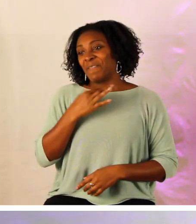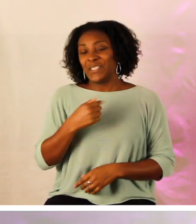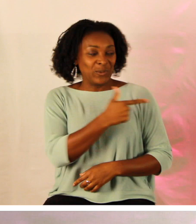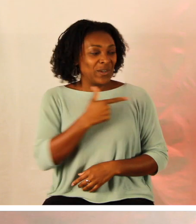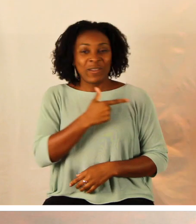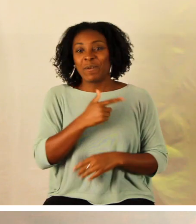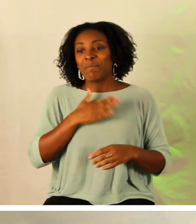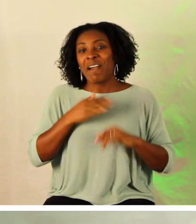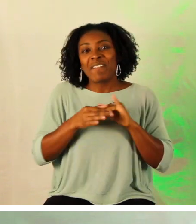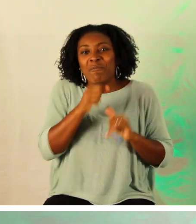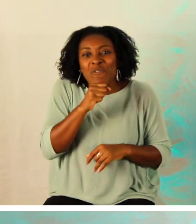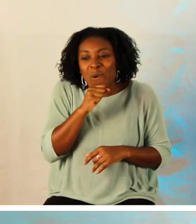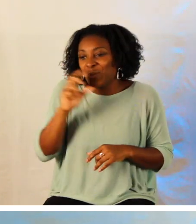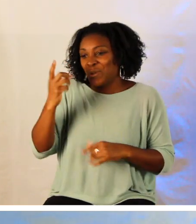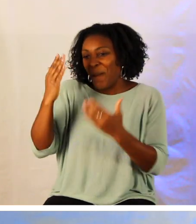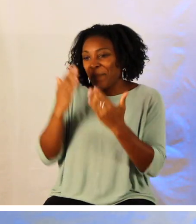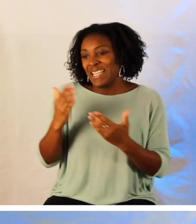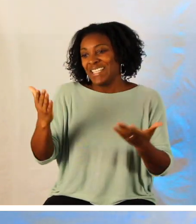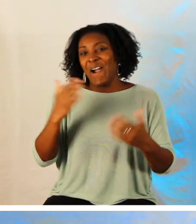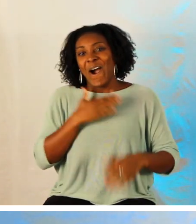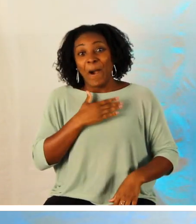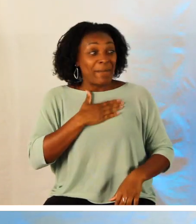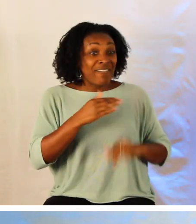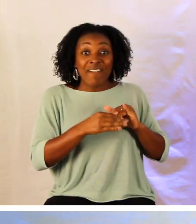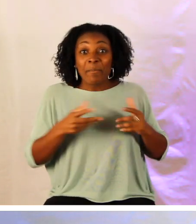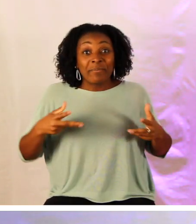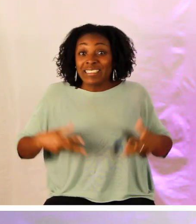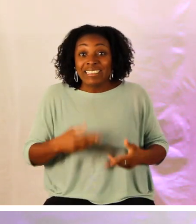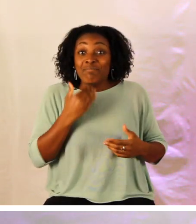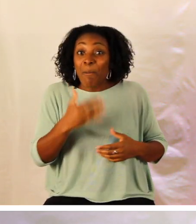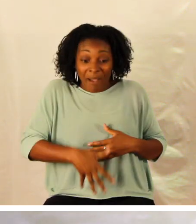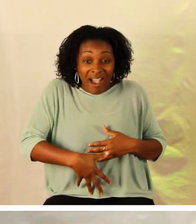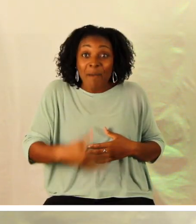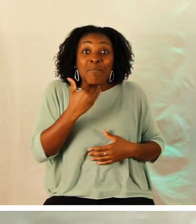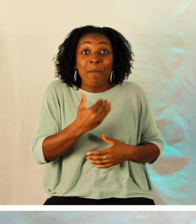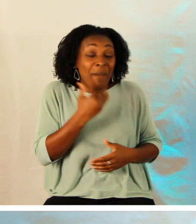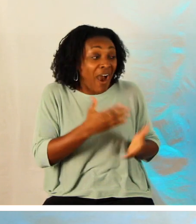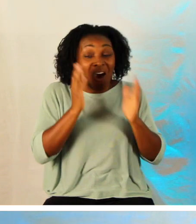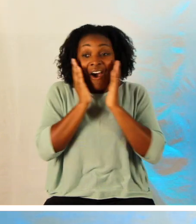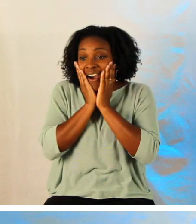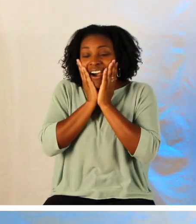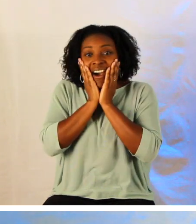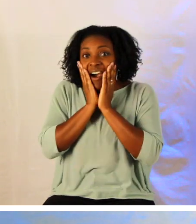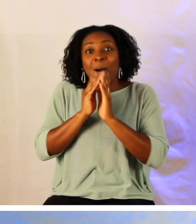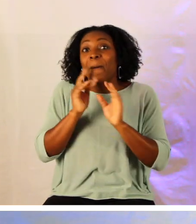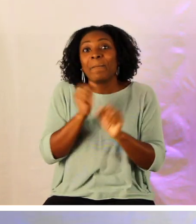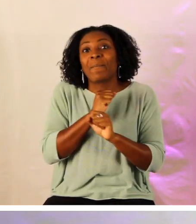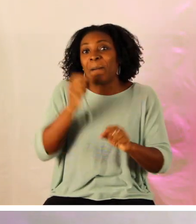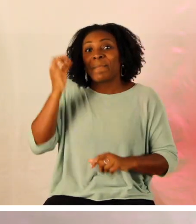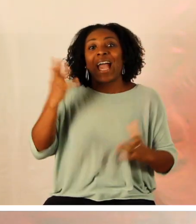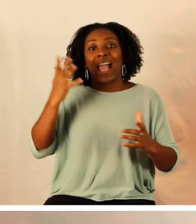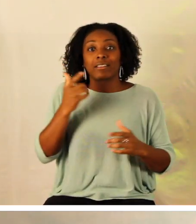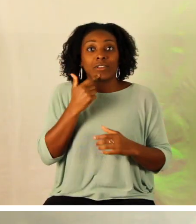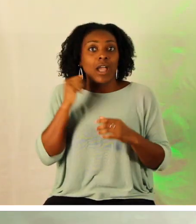personnes âgées et Dieu a béni ma femme qui était stérile et âgée. C'est un miracle cet enfant-là. Donc